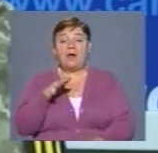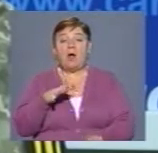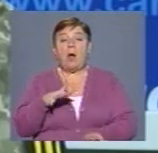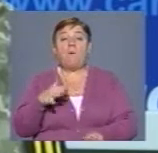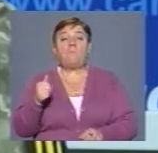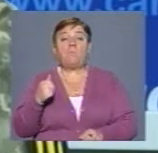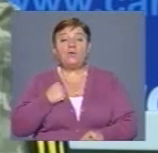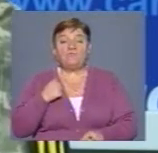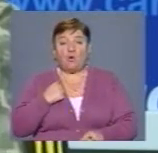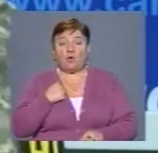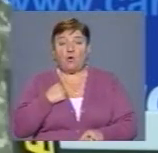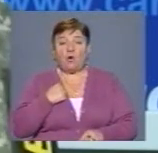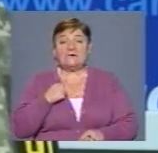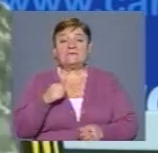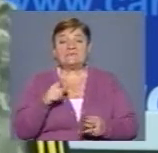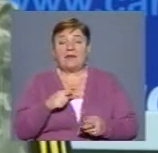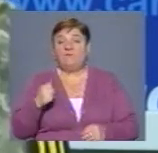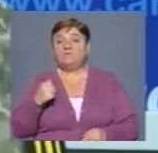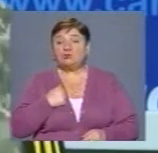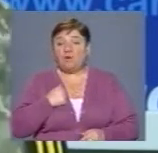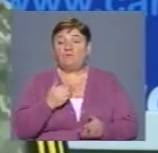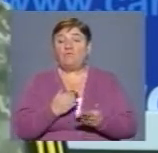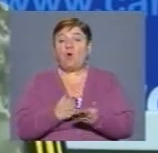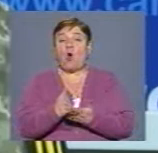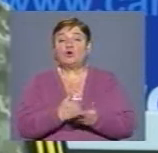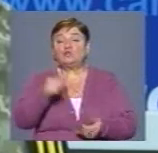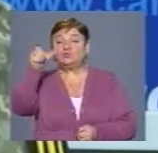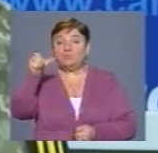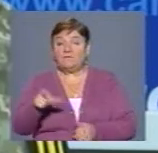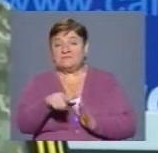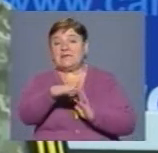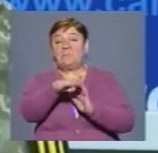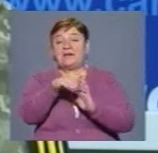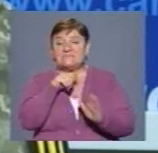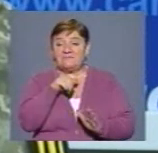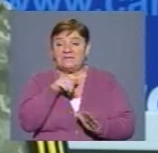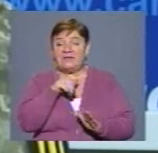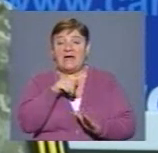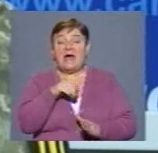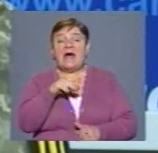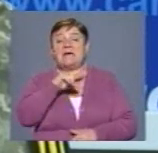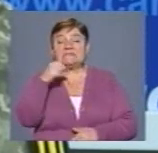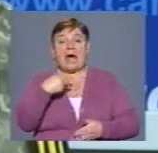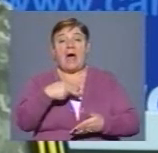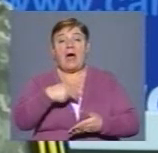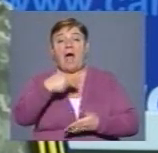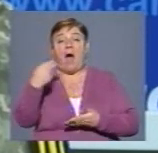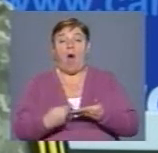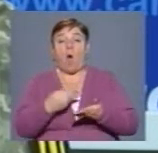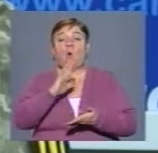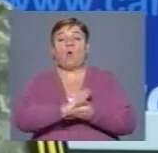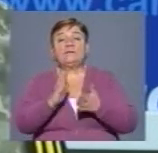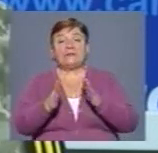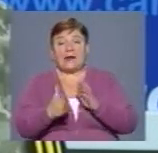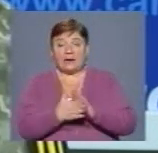сил України. Військовослужбовці призвані за мобілізацією, за контрактом, а також на строкову службу,